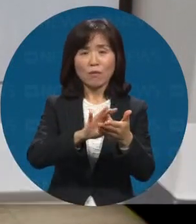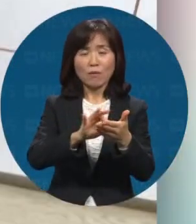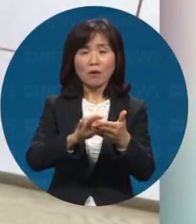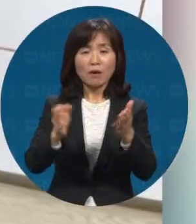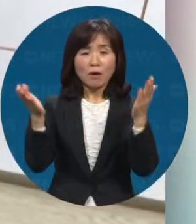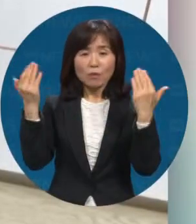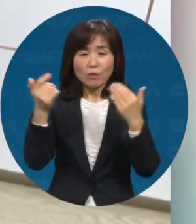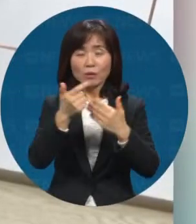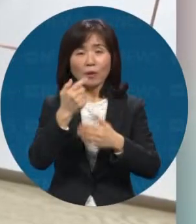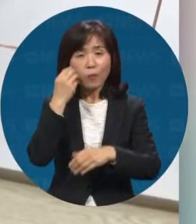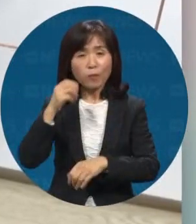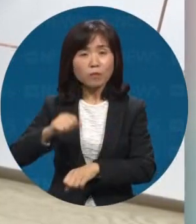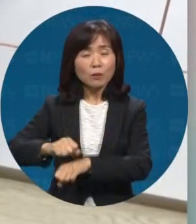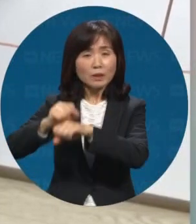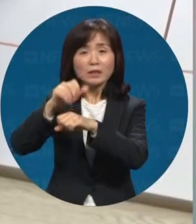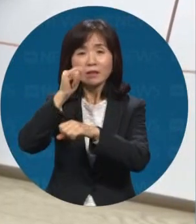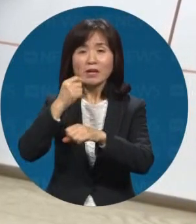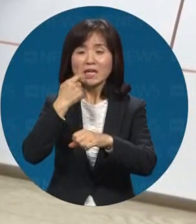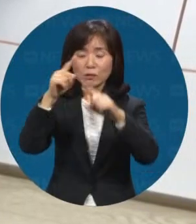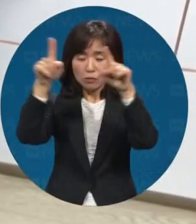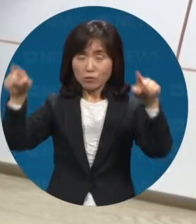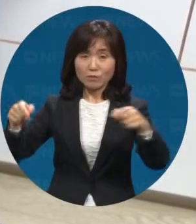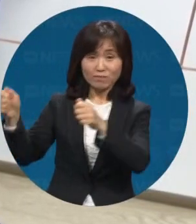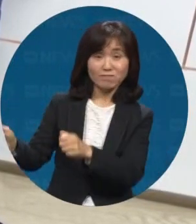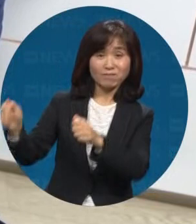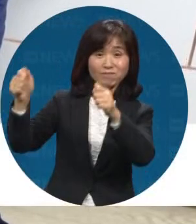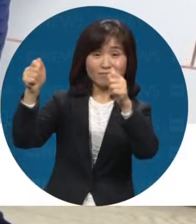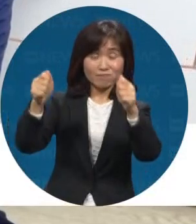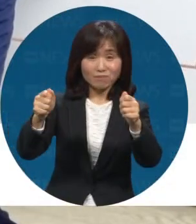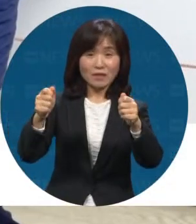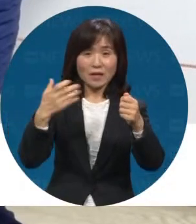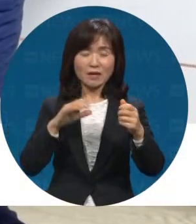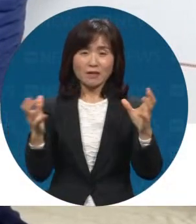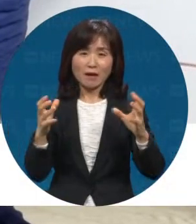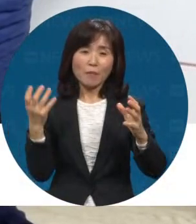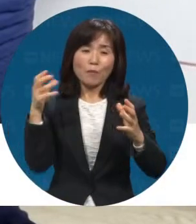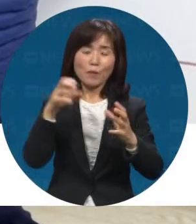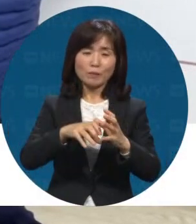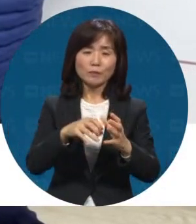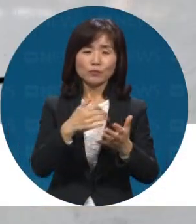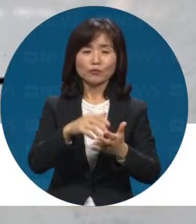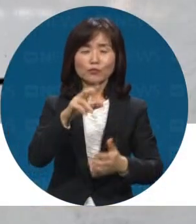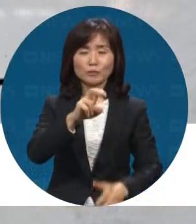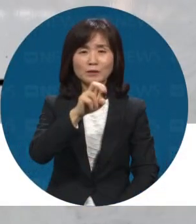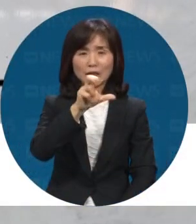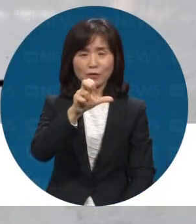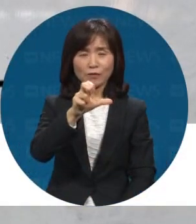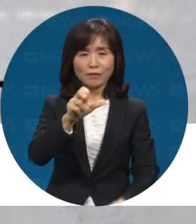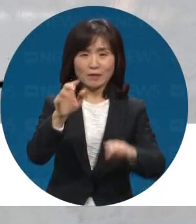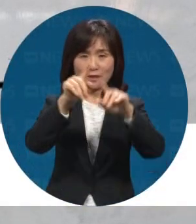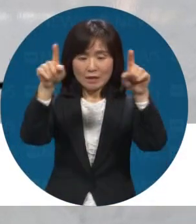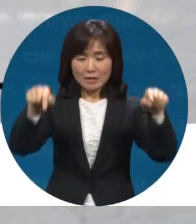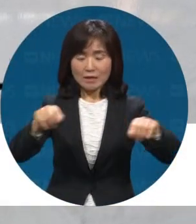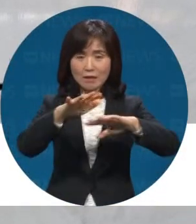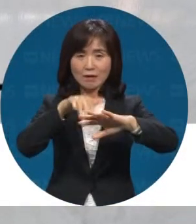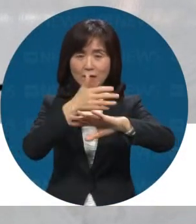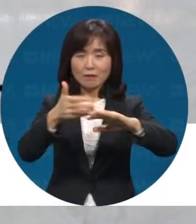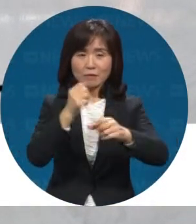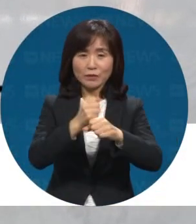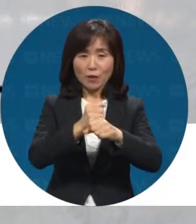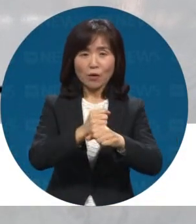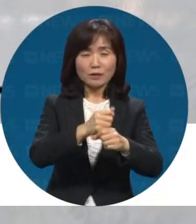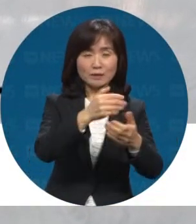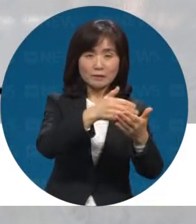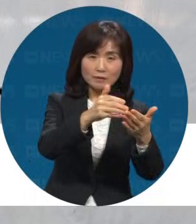있던 대형 화이트보드를 가져다가 놓았죠 그리고 아이들과 저를 합한 25개의 칸을 만들어서 거기에 그림도